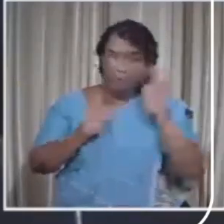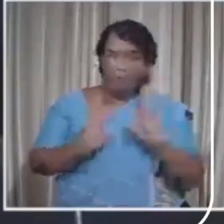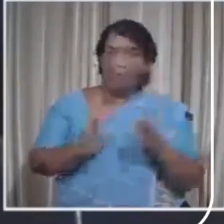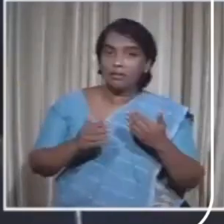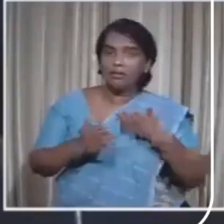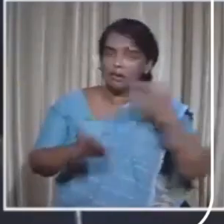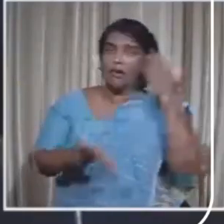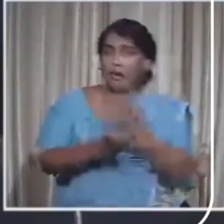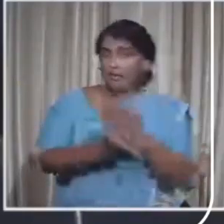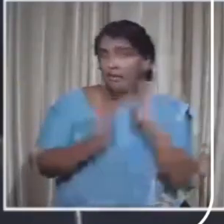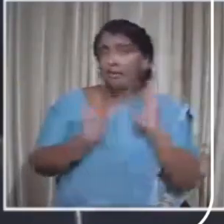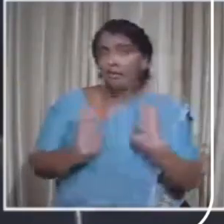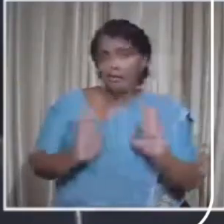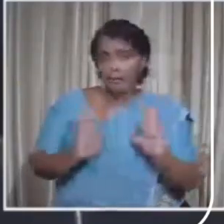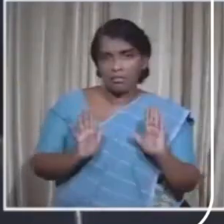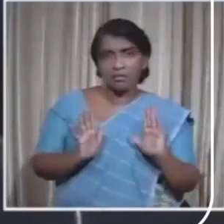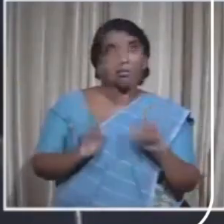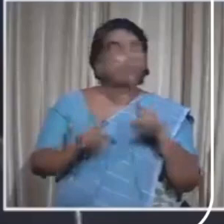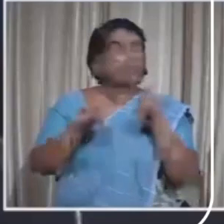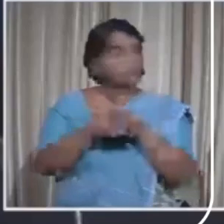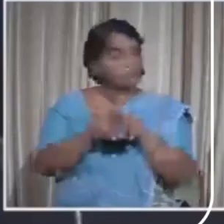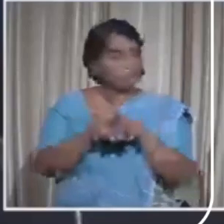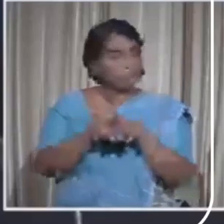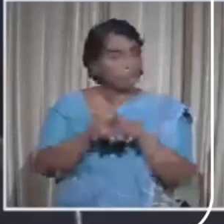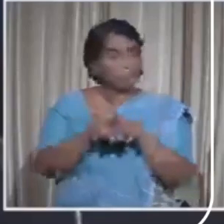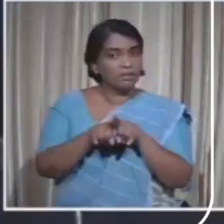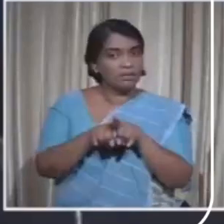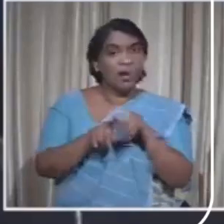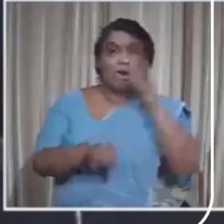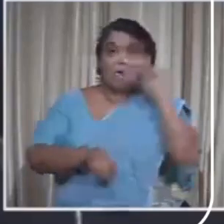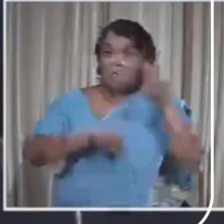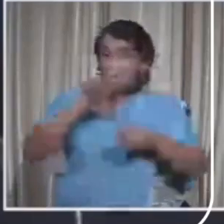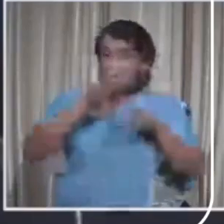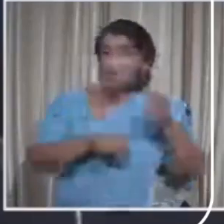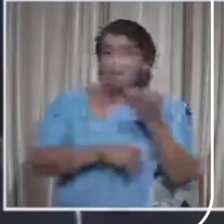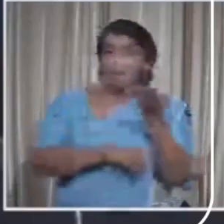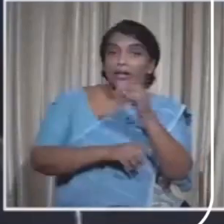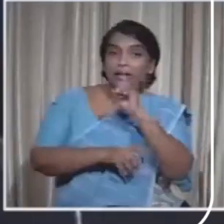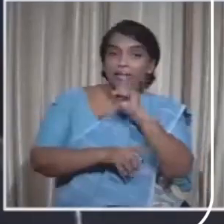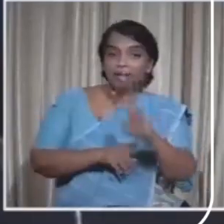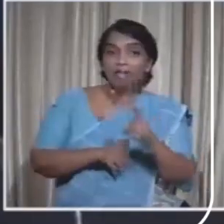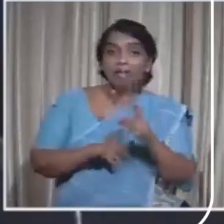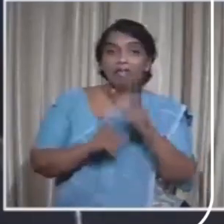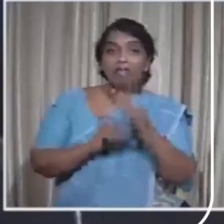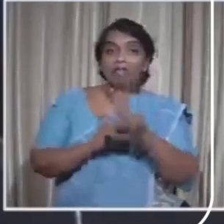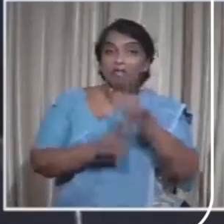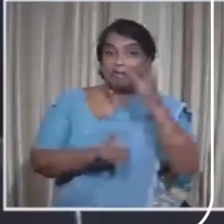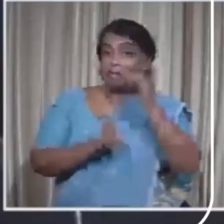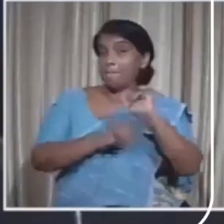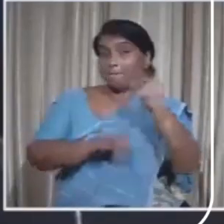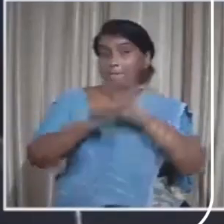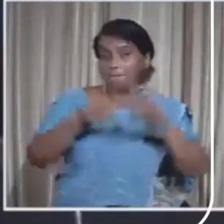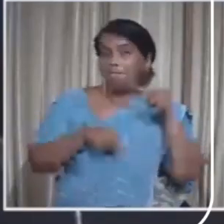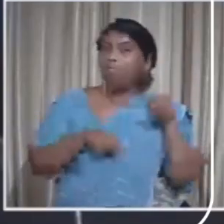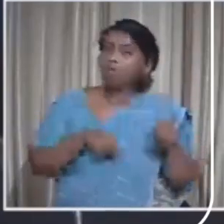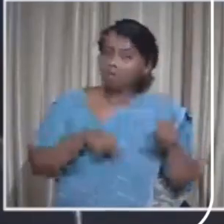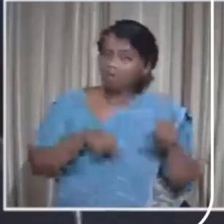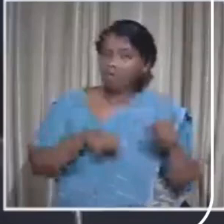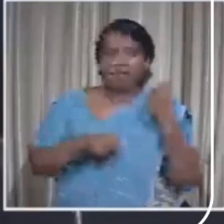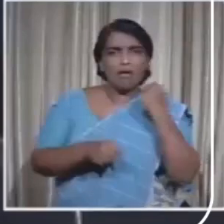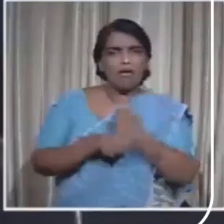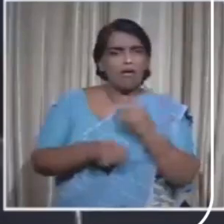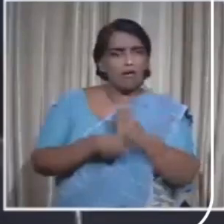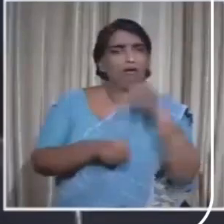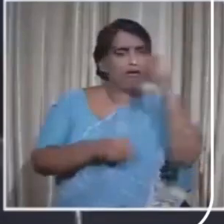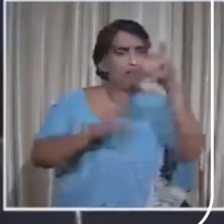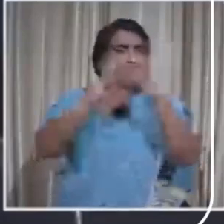නවත්ත ගන්න ඕනේ. එක පැත්තකින් මේ ජනතාව මේ ඉල්ලීම කරන්නේ විධායකයෙන්. ඒ ප්‍රශ්නේ ආණ්ඩුව පැත්තෙන්